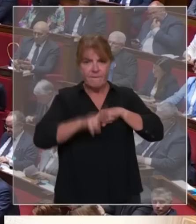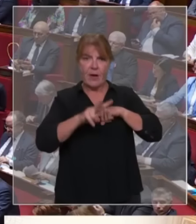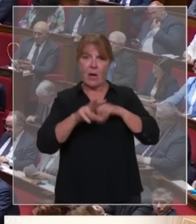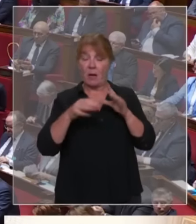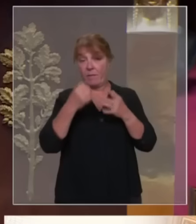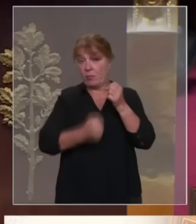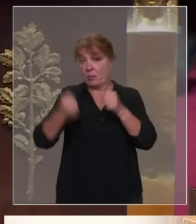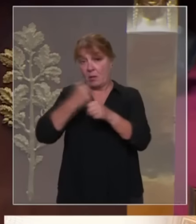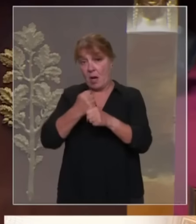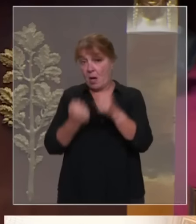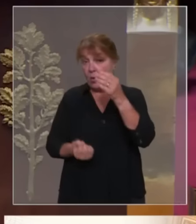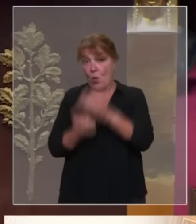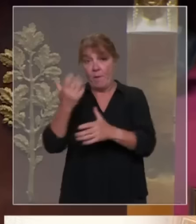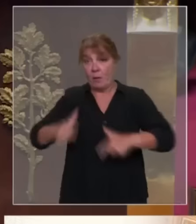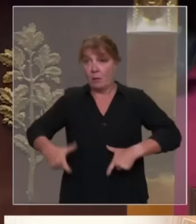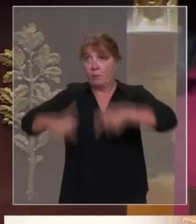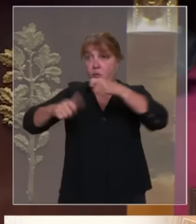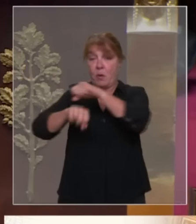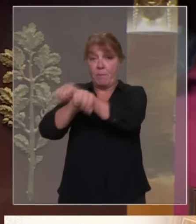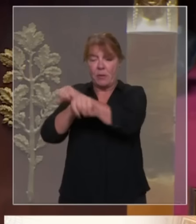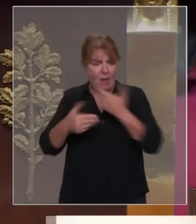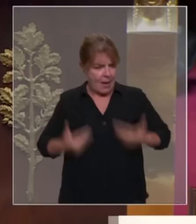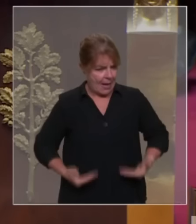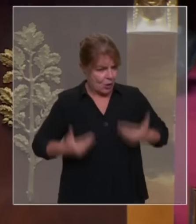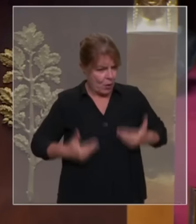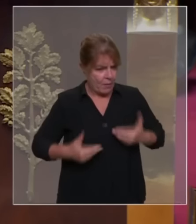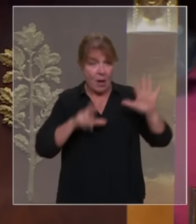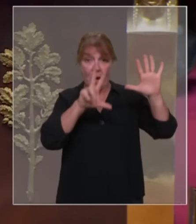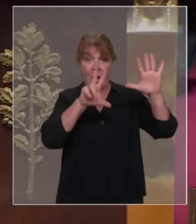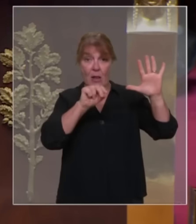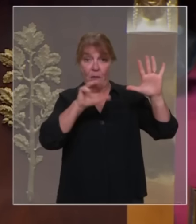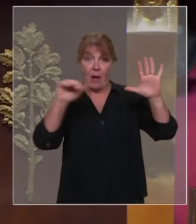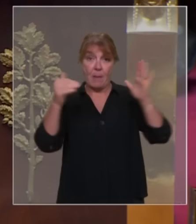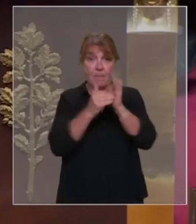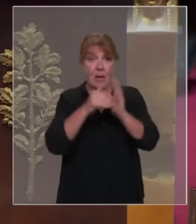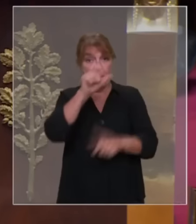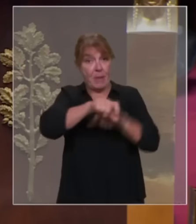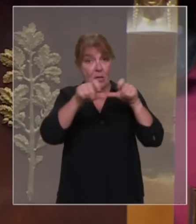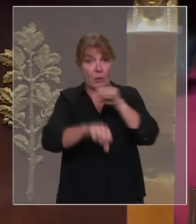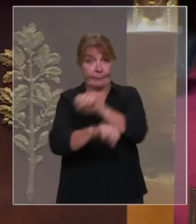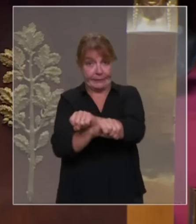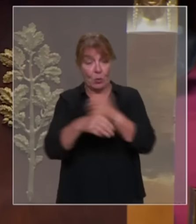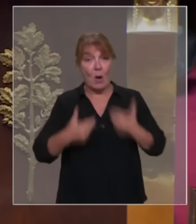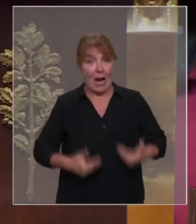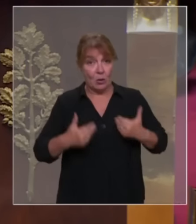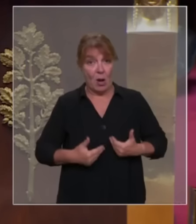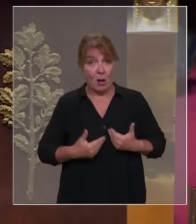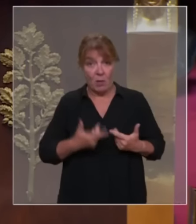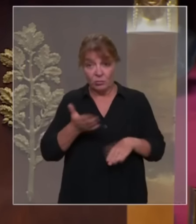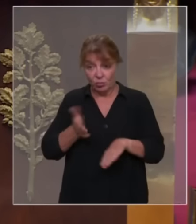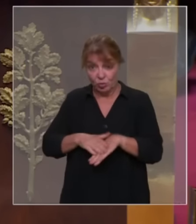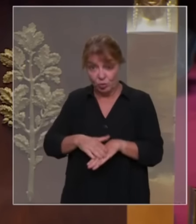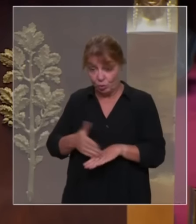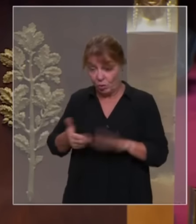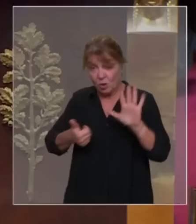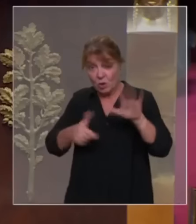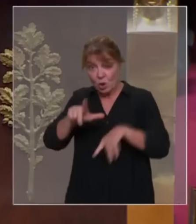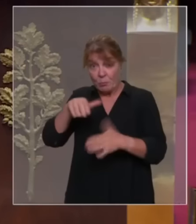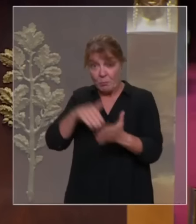prison. La France compte actuellement 80 000 détenus pour environ 62